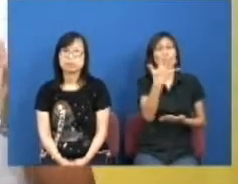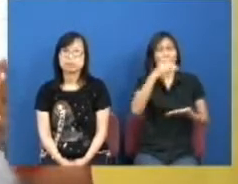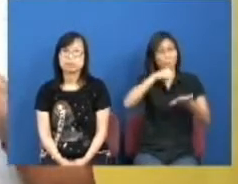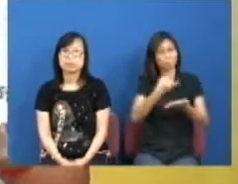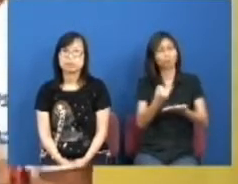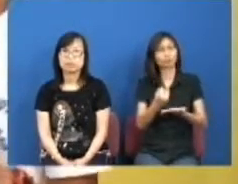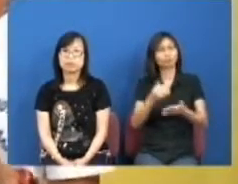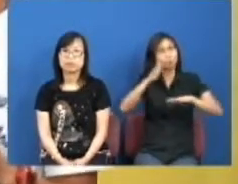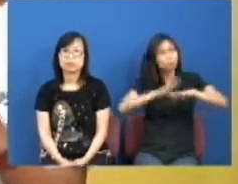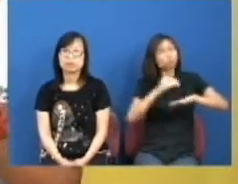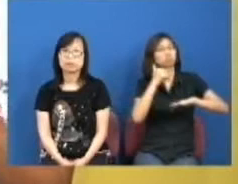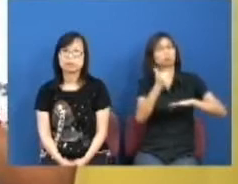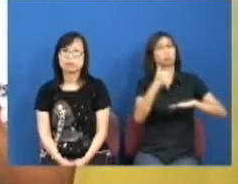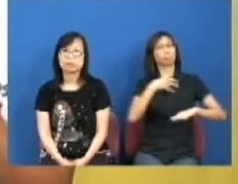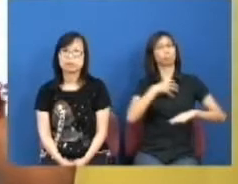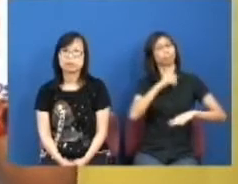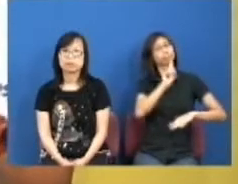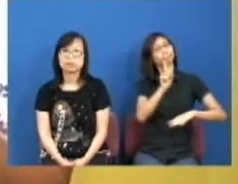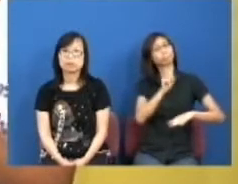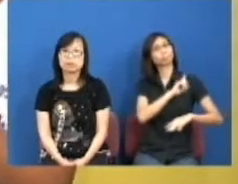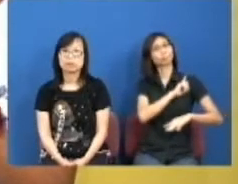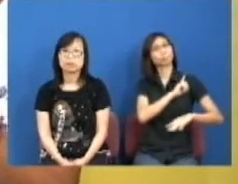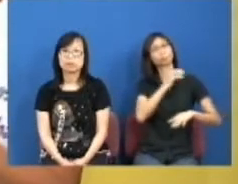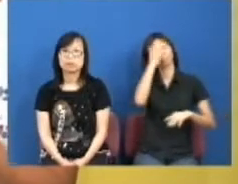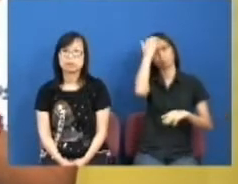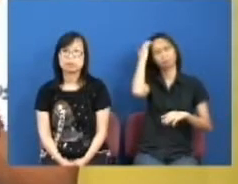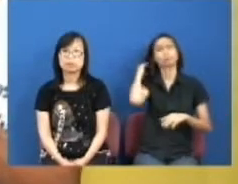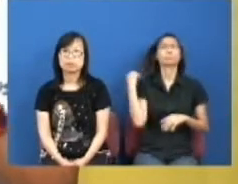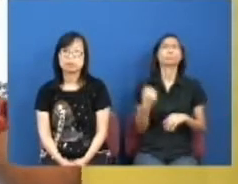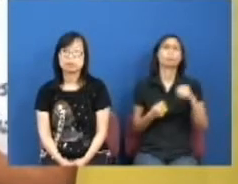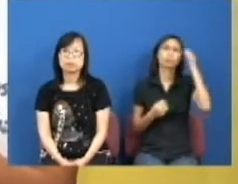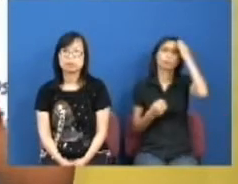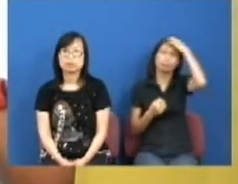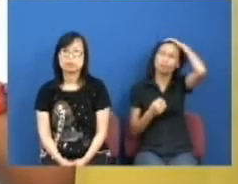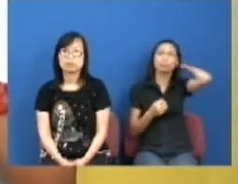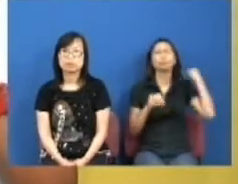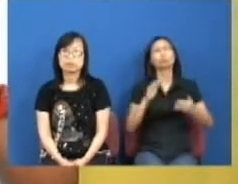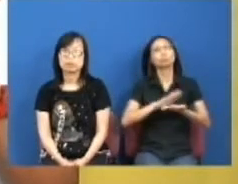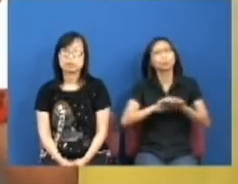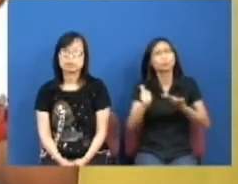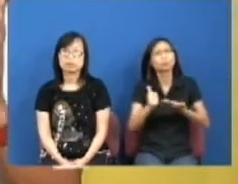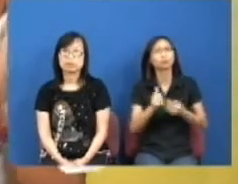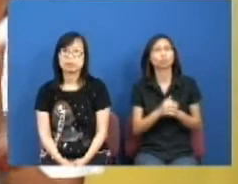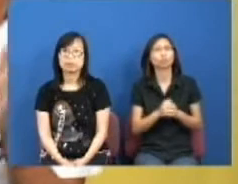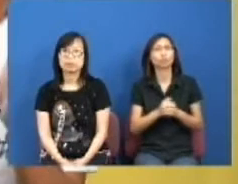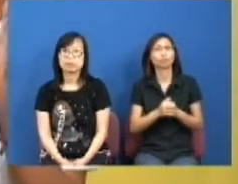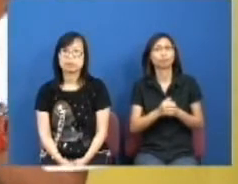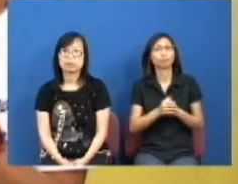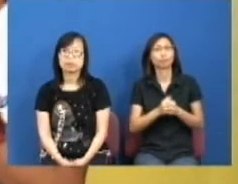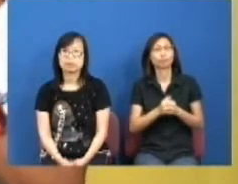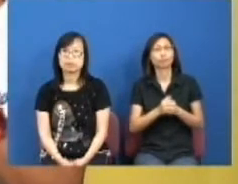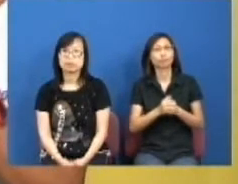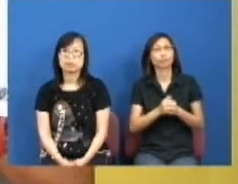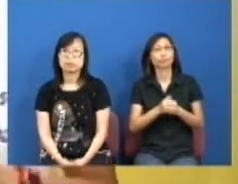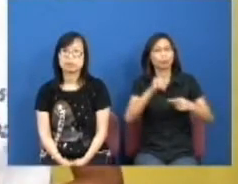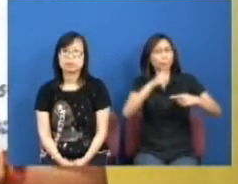個故事就講到這裡了，很明顯見到一件事，就是說其實即係內地對